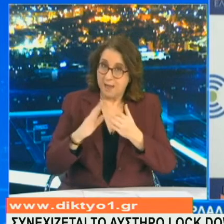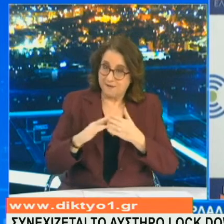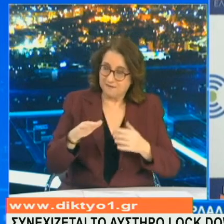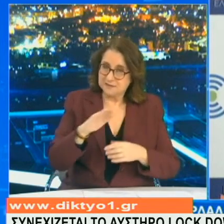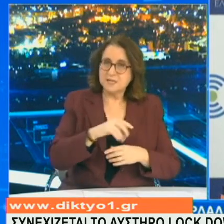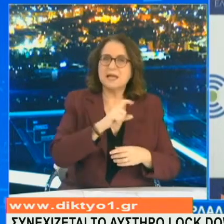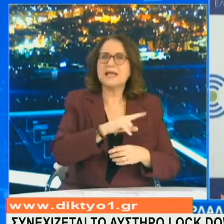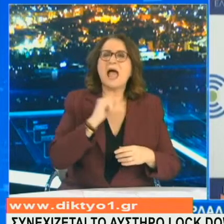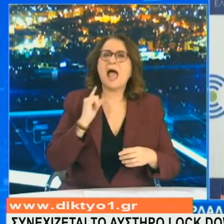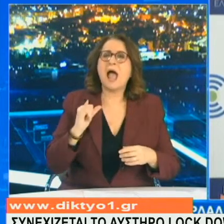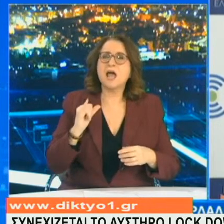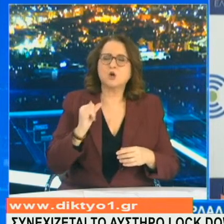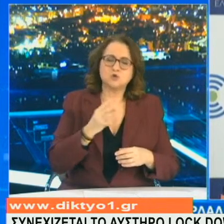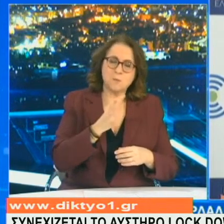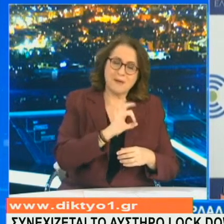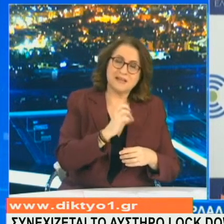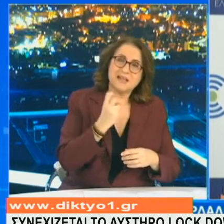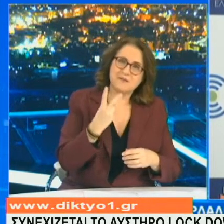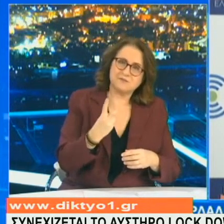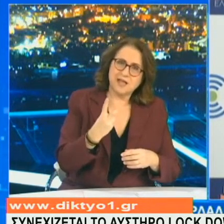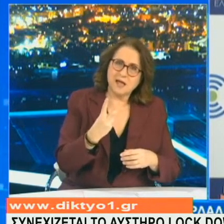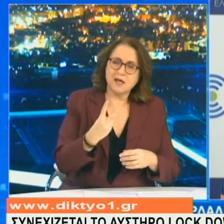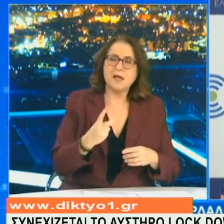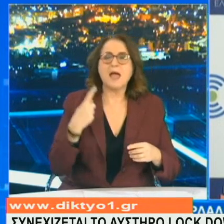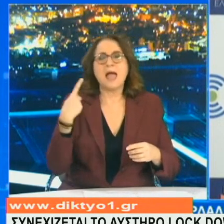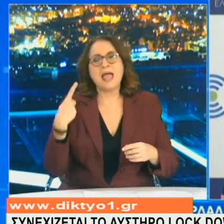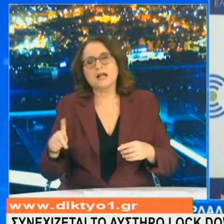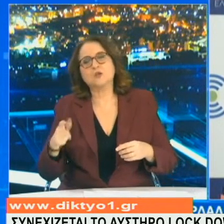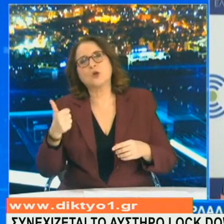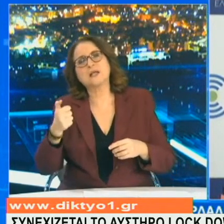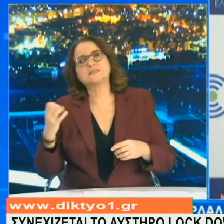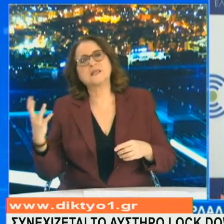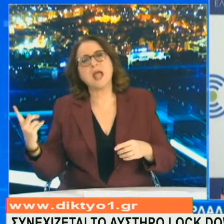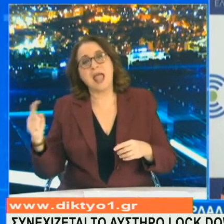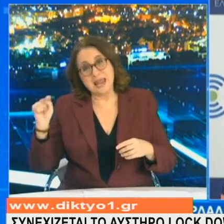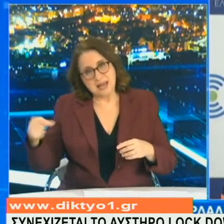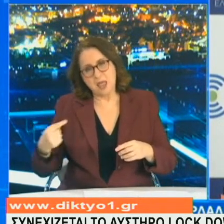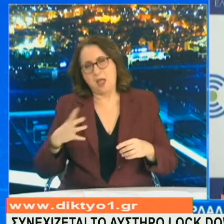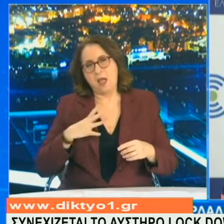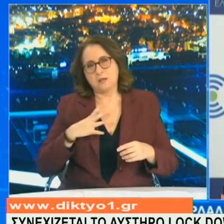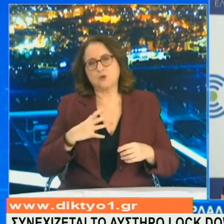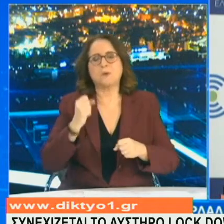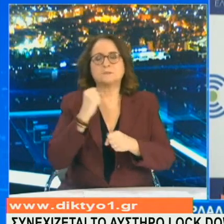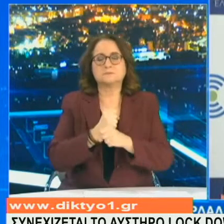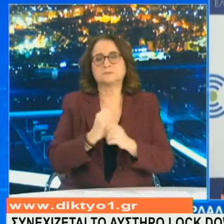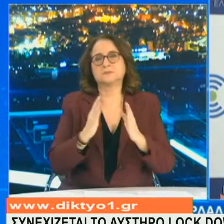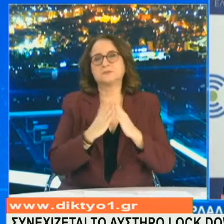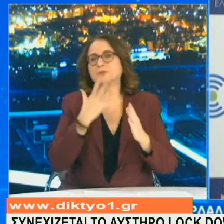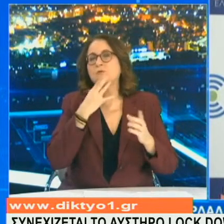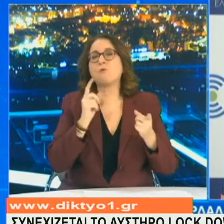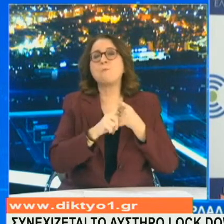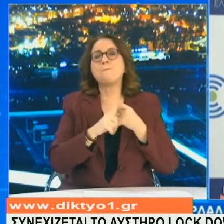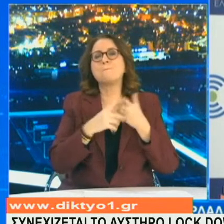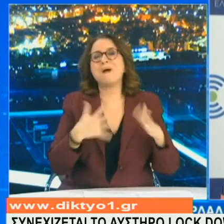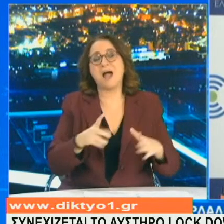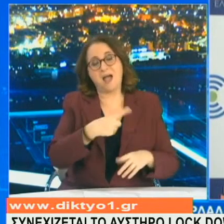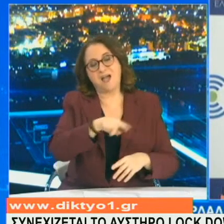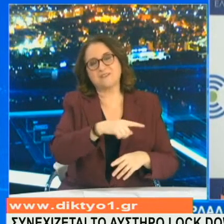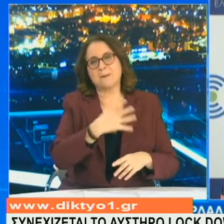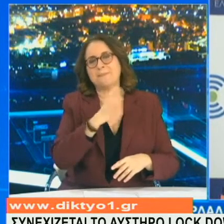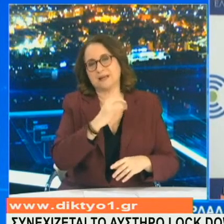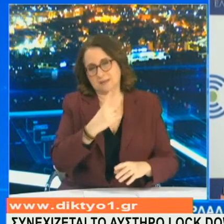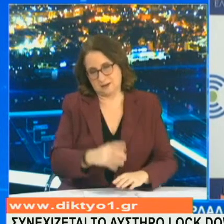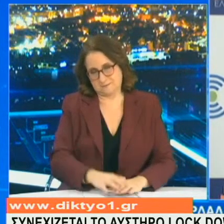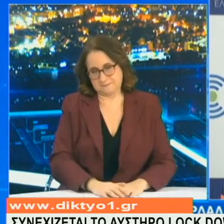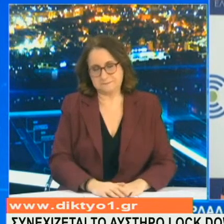στην Αργολίδα 57 ενεργά κρούσματα με 169 στενές επαφές. Επίσης, για να μην ακούγονται κάποιες ανακρίβειες